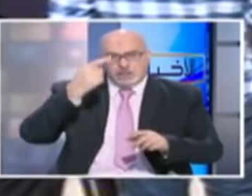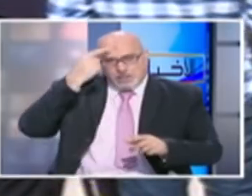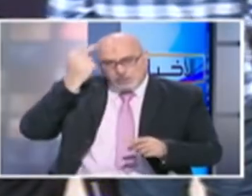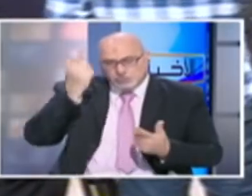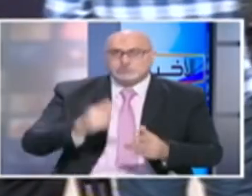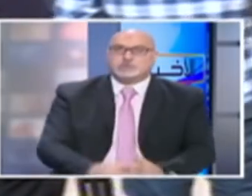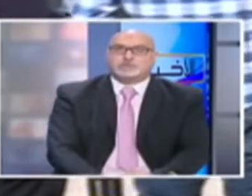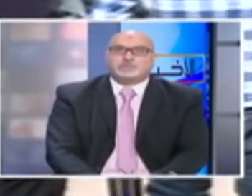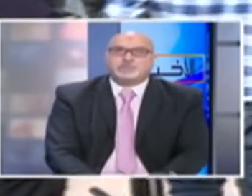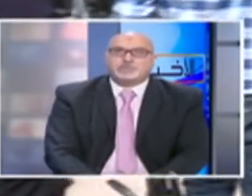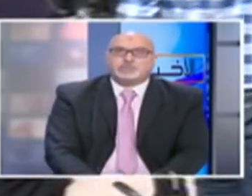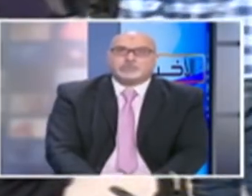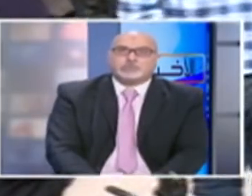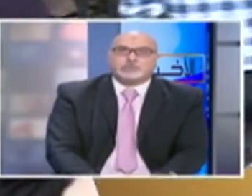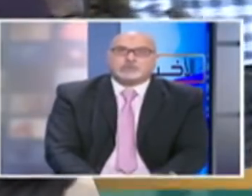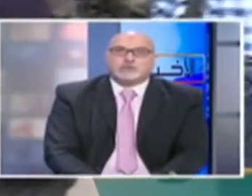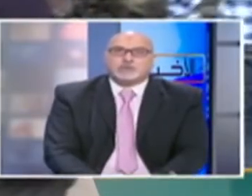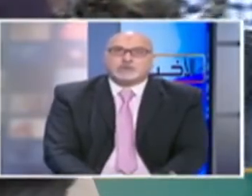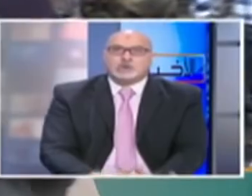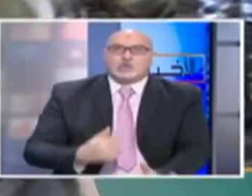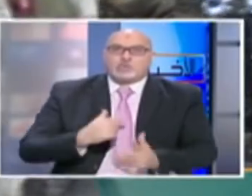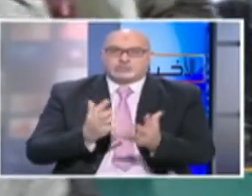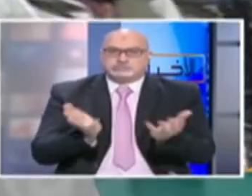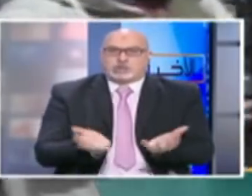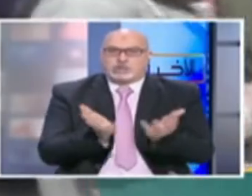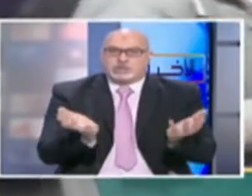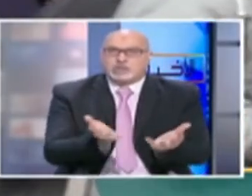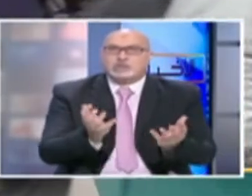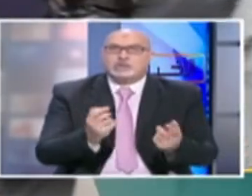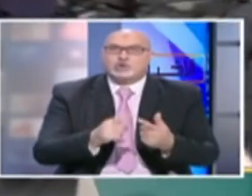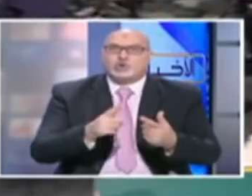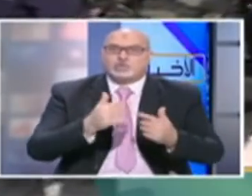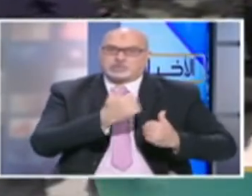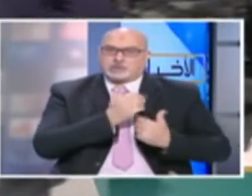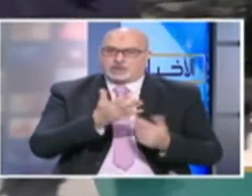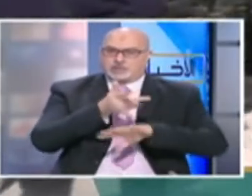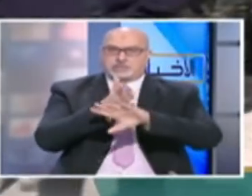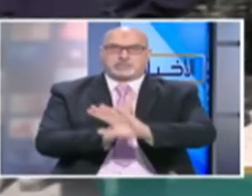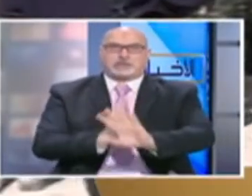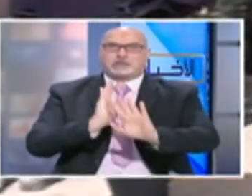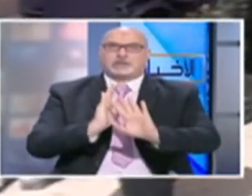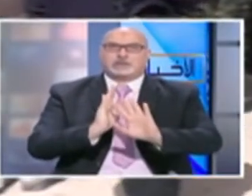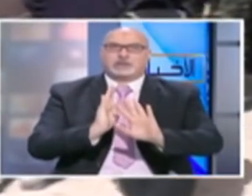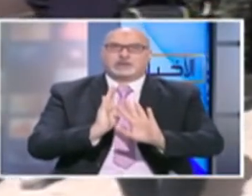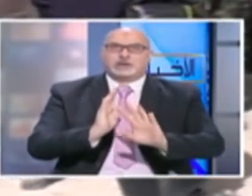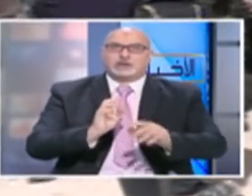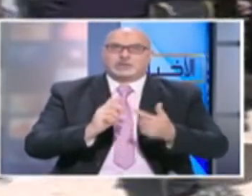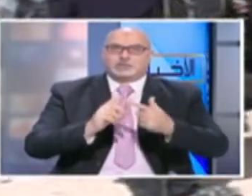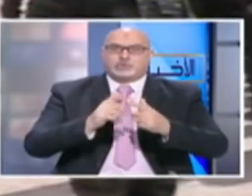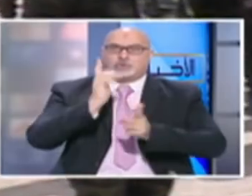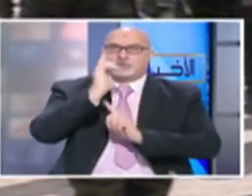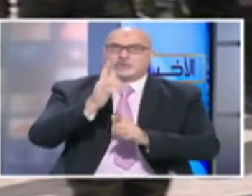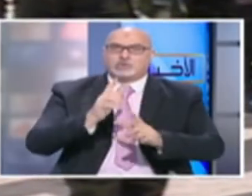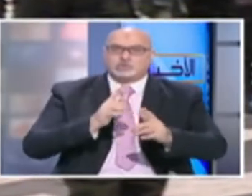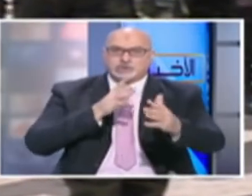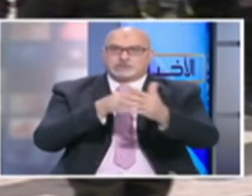كان هنالك نوع من الحماس الفياب، هنالك نوع من الجاهزية والجاهزية للقتال من